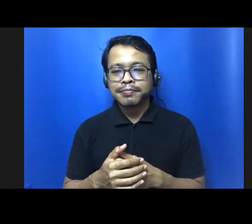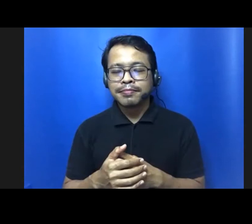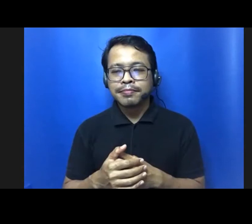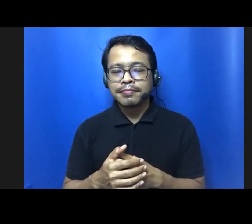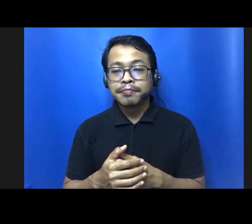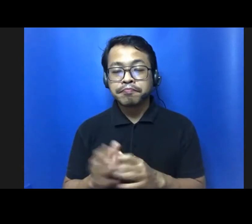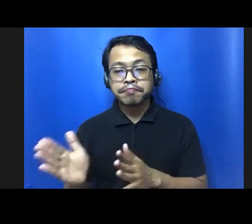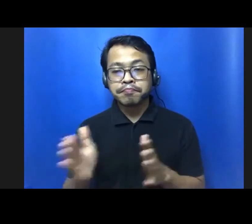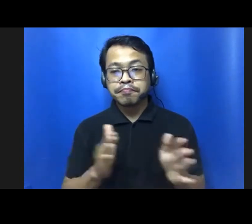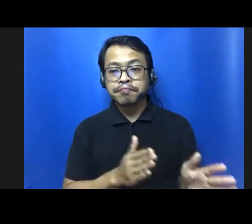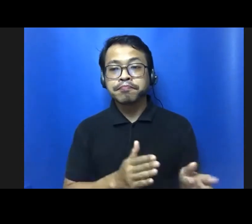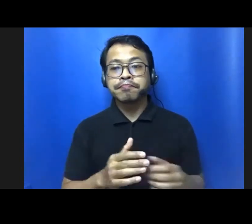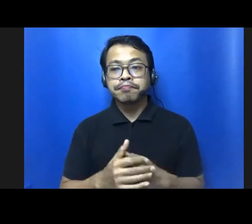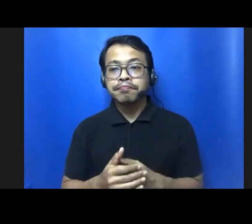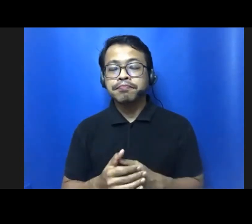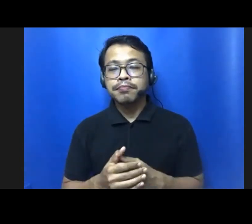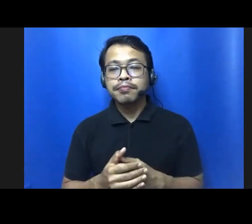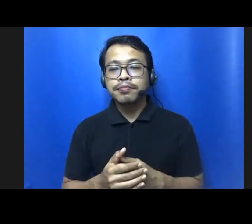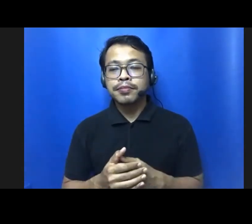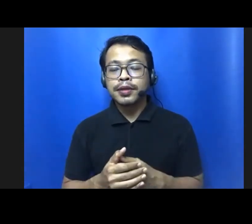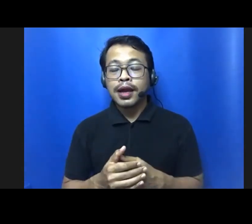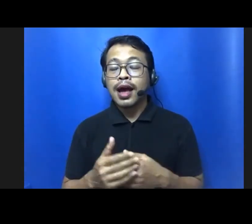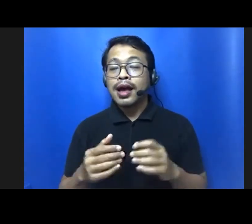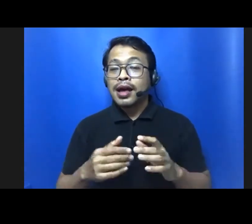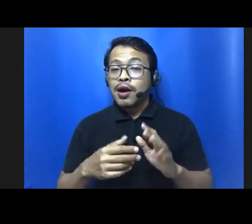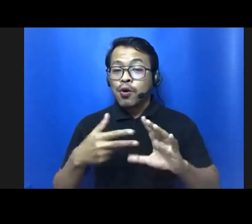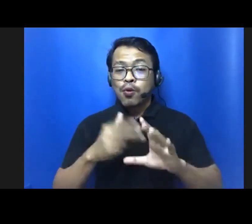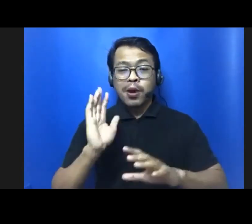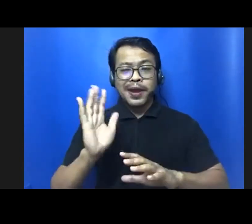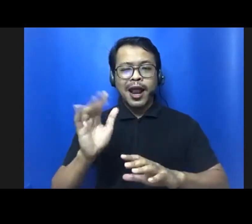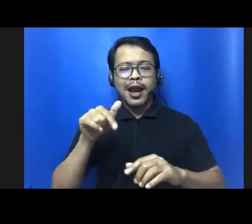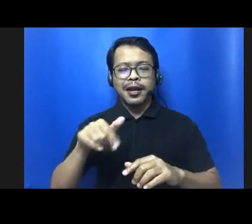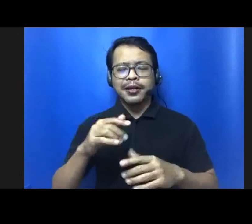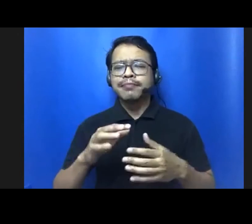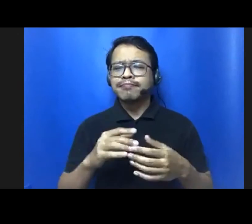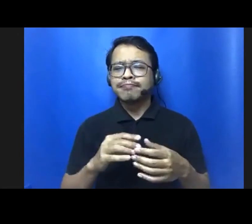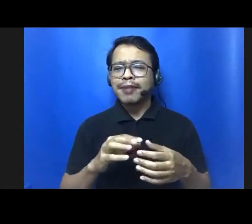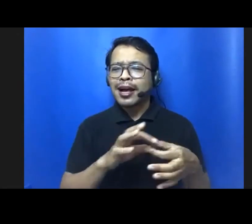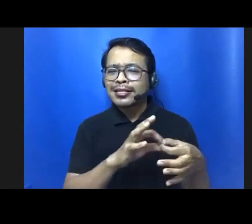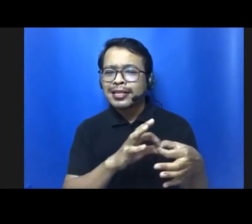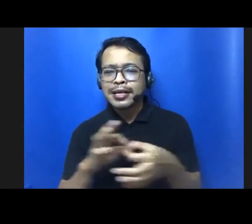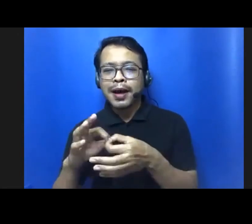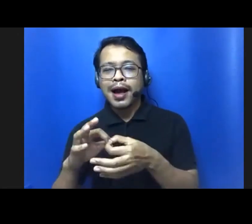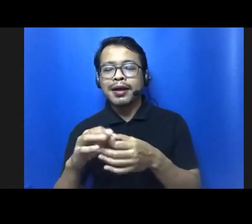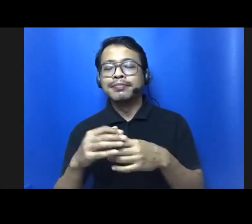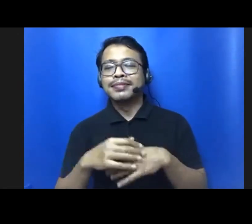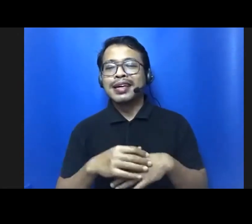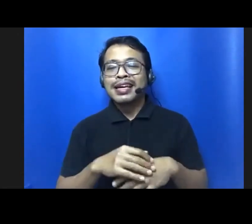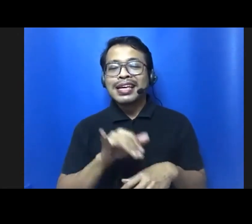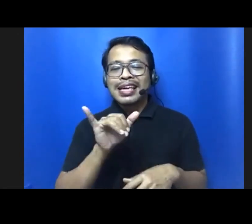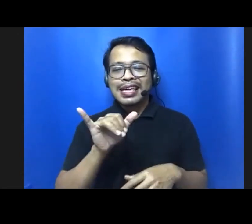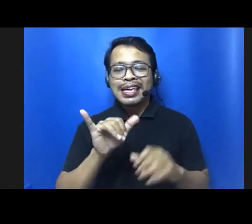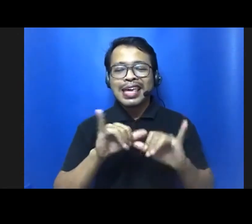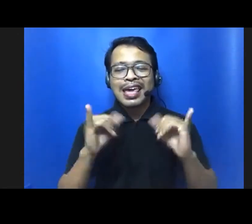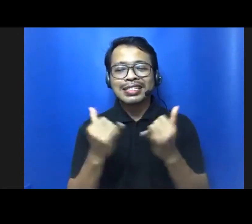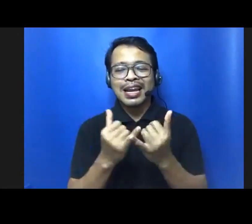Sebagai informasi, webinar ini terselenggara atas kerjasama Yayasan Sayangi Tunas